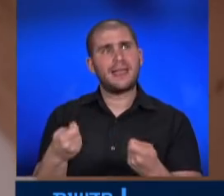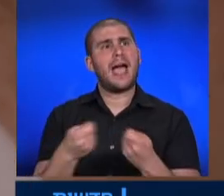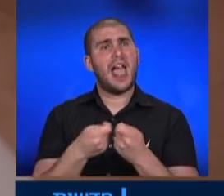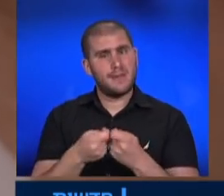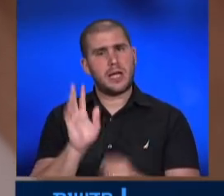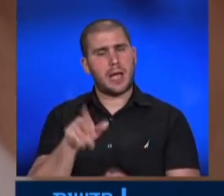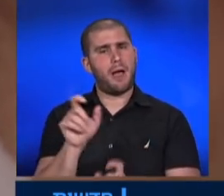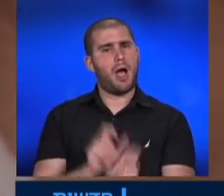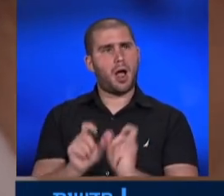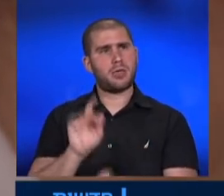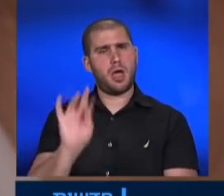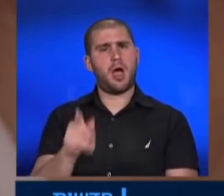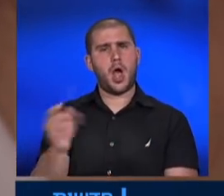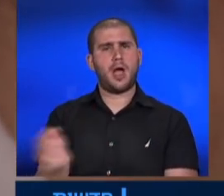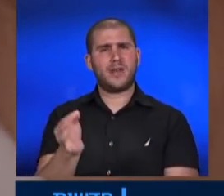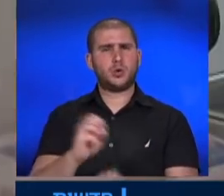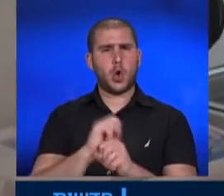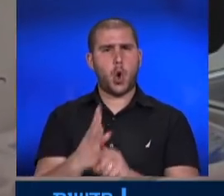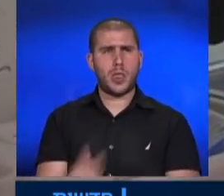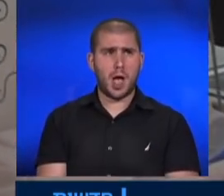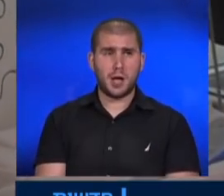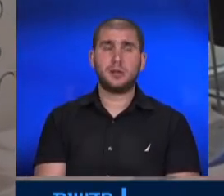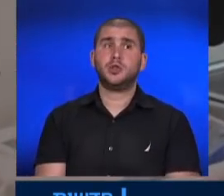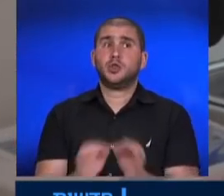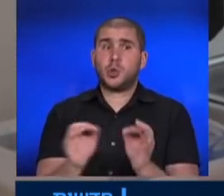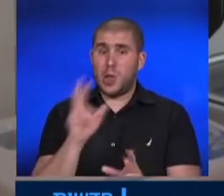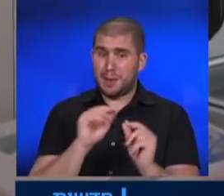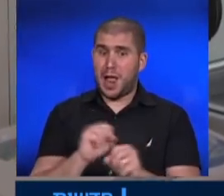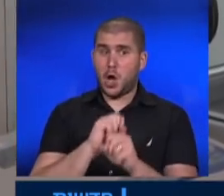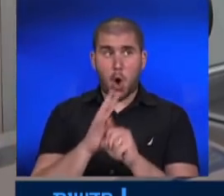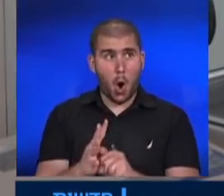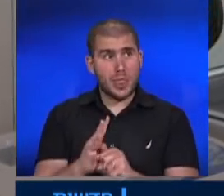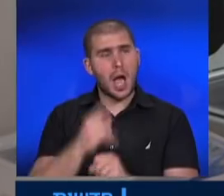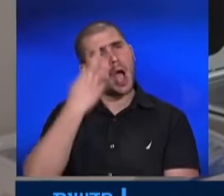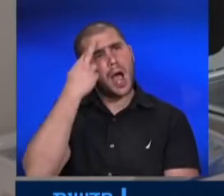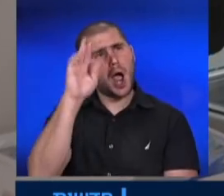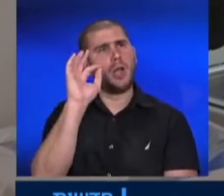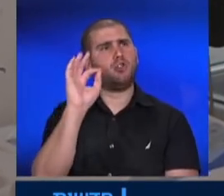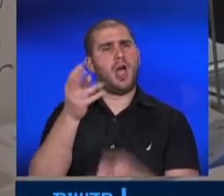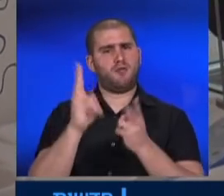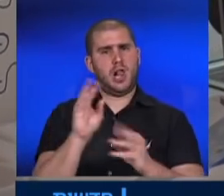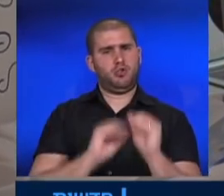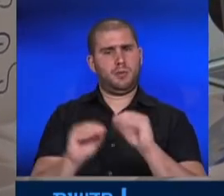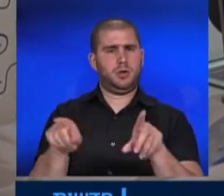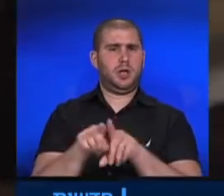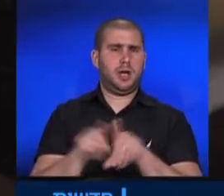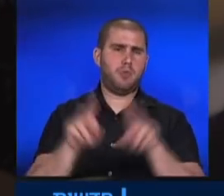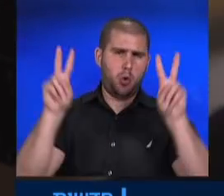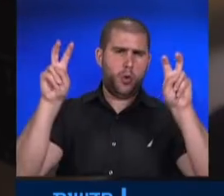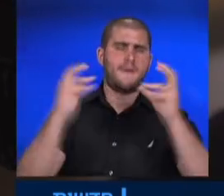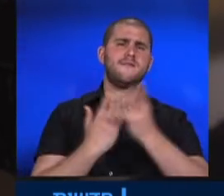בהגנה מפני הקורונה. כשהתחילו באמת לדבר על הקורונה, זה היה הרעיון של אפשר להשתמש בזה בעצם בתור